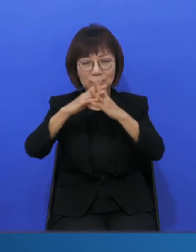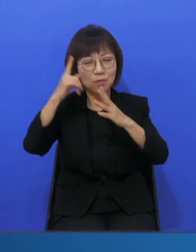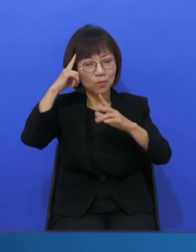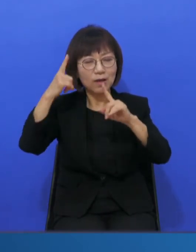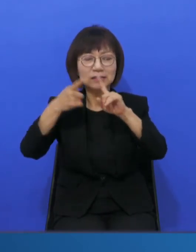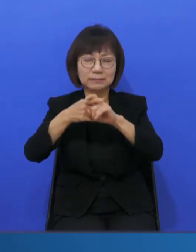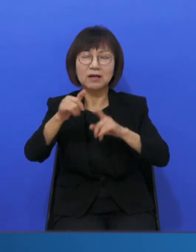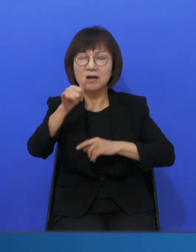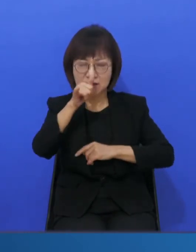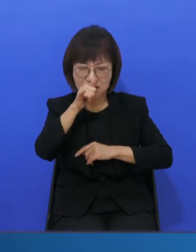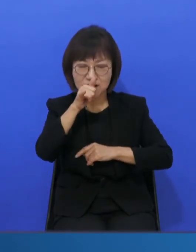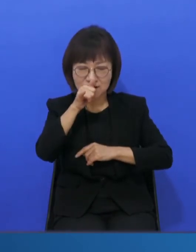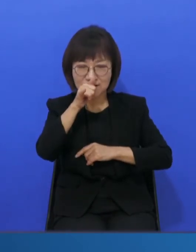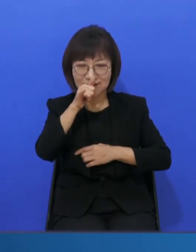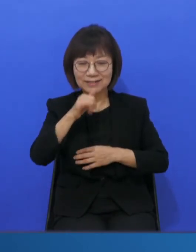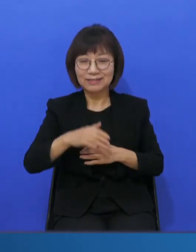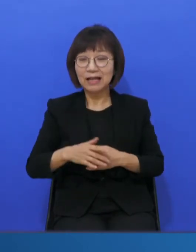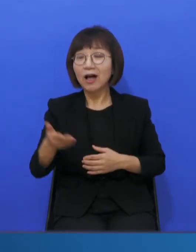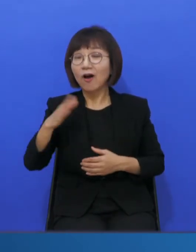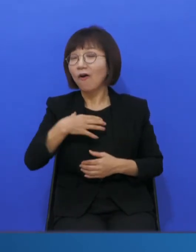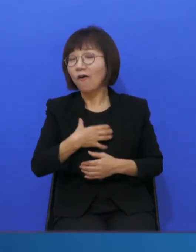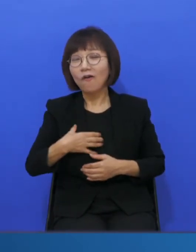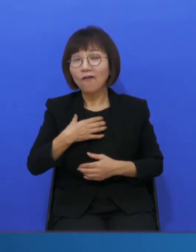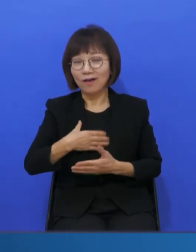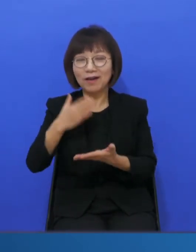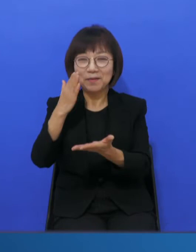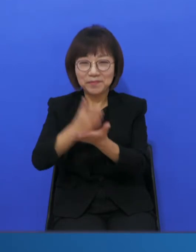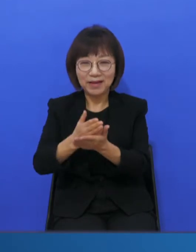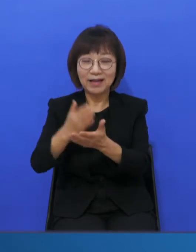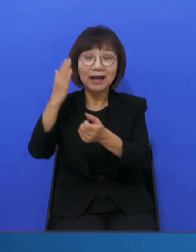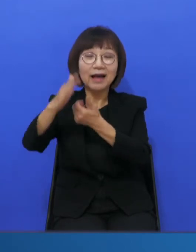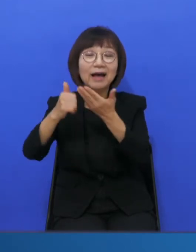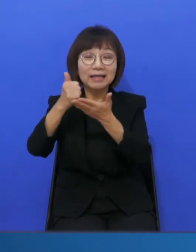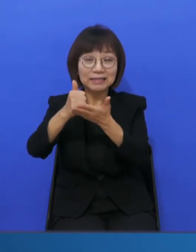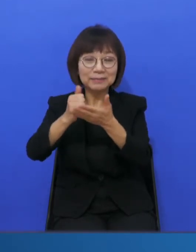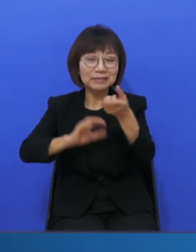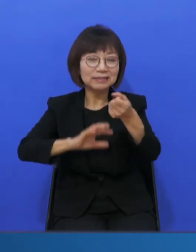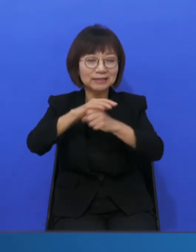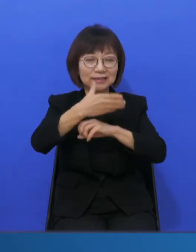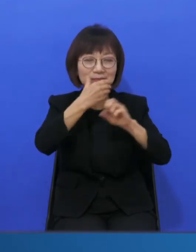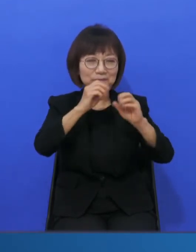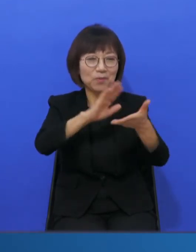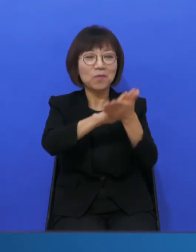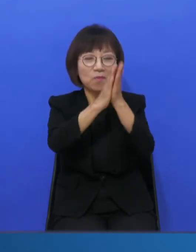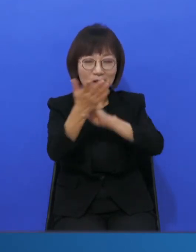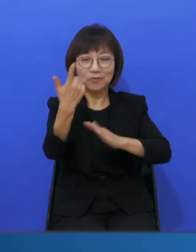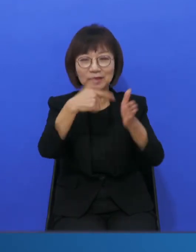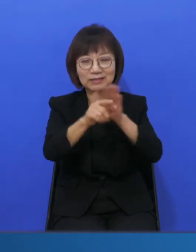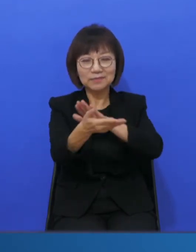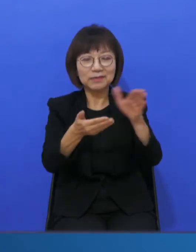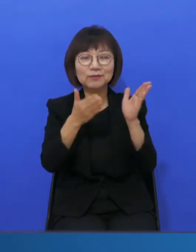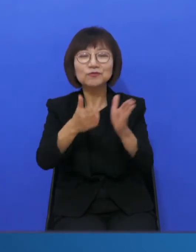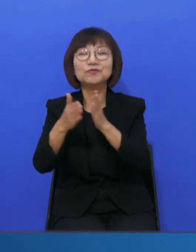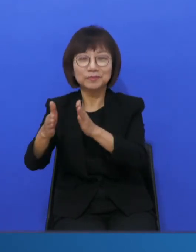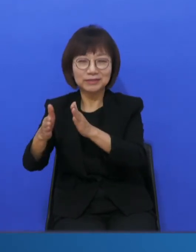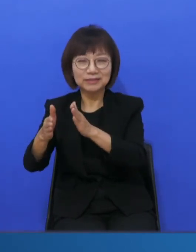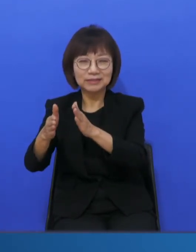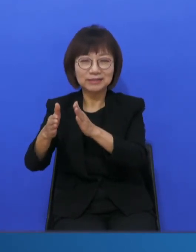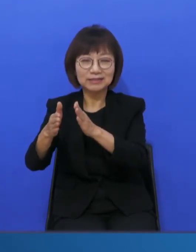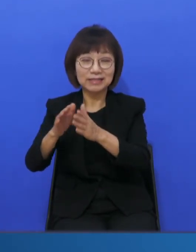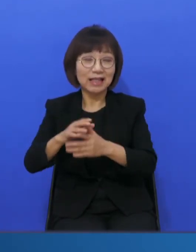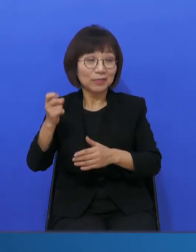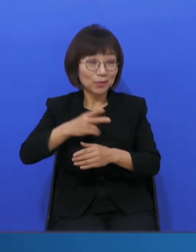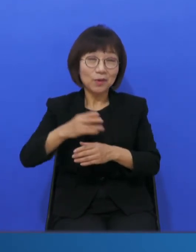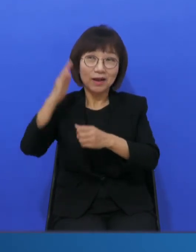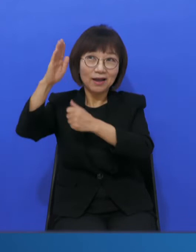걱정할 필요는 없습니다. But I'm saying you do not have to worry. 하나님이 다 준비해 놓은 겁니다. Because- 세계복음화로 여러분을 세계복음화에 쓰실 수 있도록 준비를 해